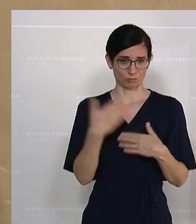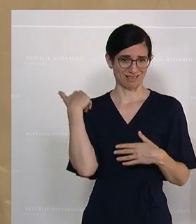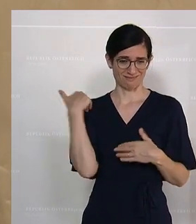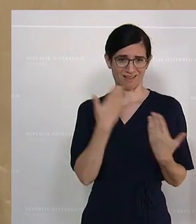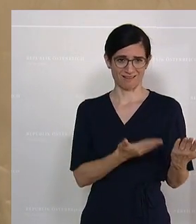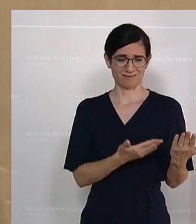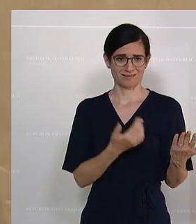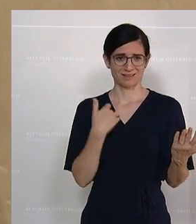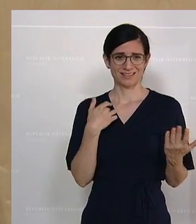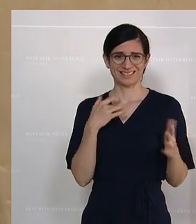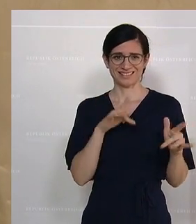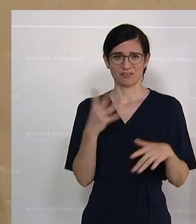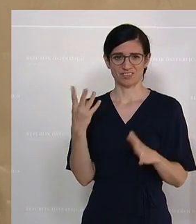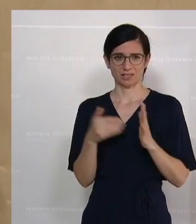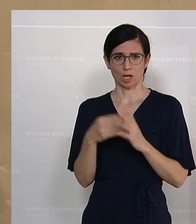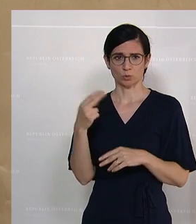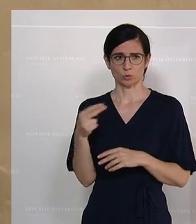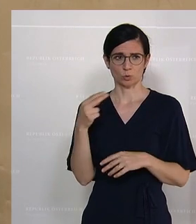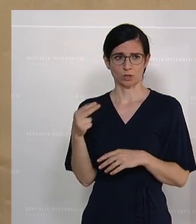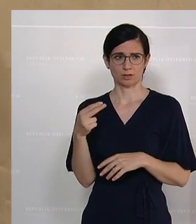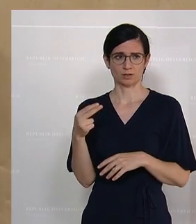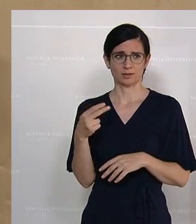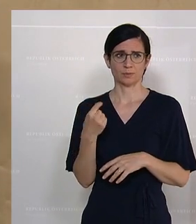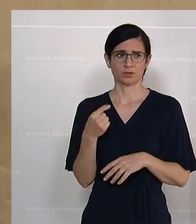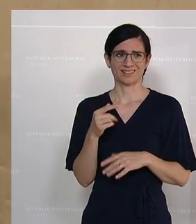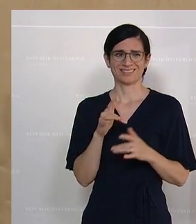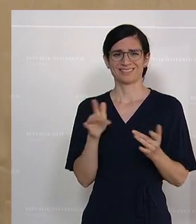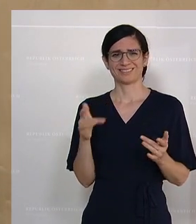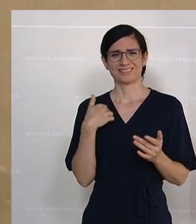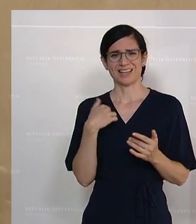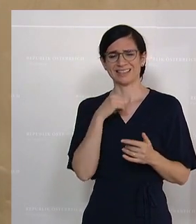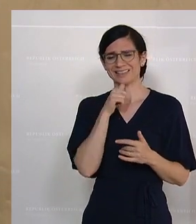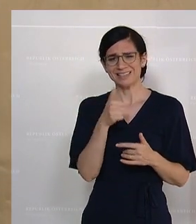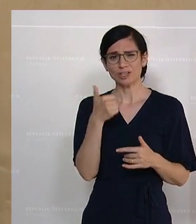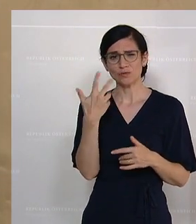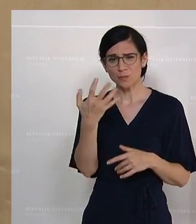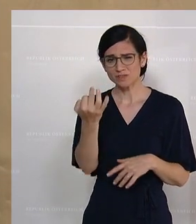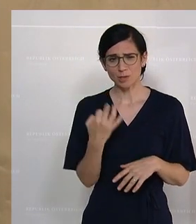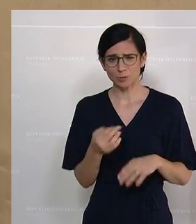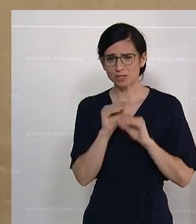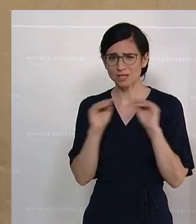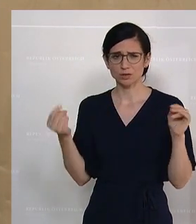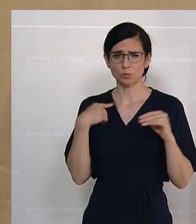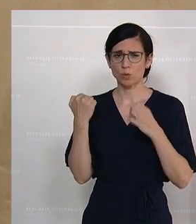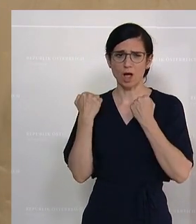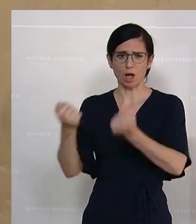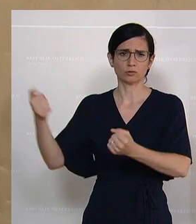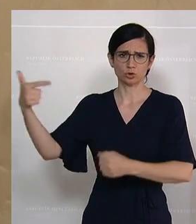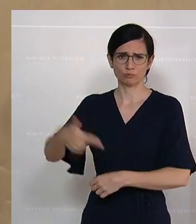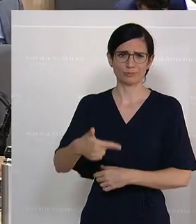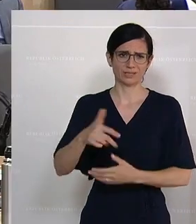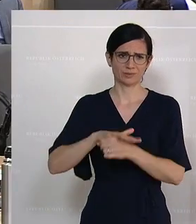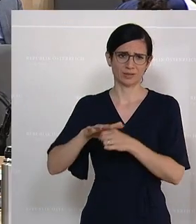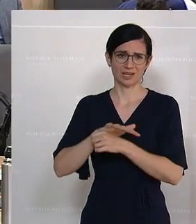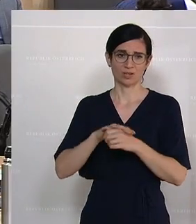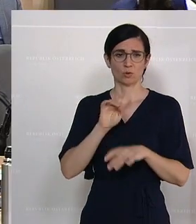haben regen bei 4000 euro das heißt sie decken nicht einmal 50 prozent im sprit bereich ab und dann verkaufen sie sich